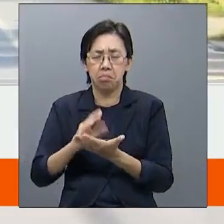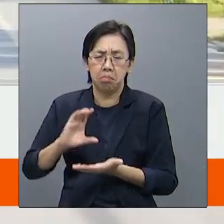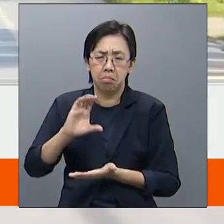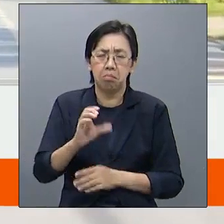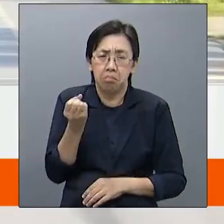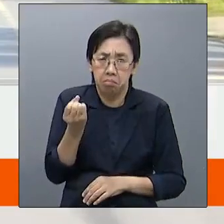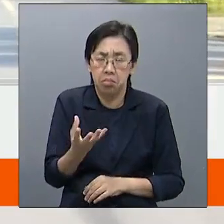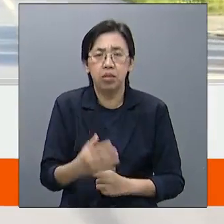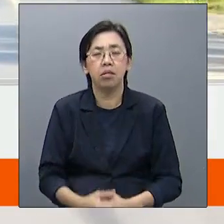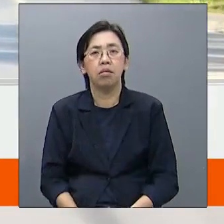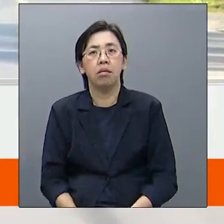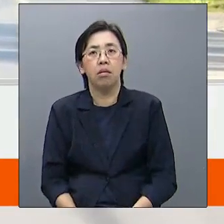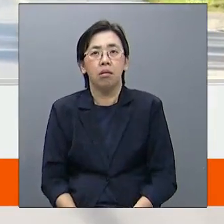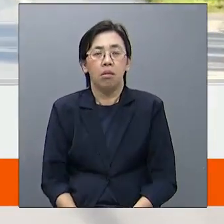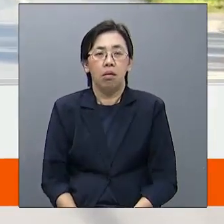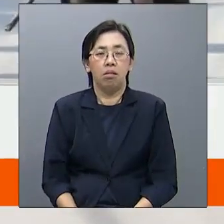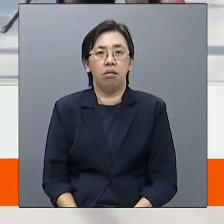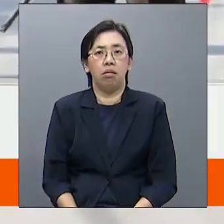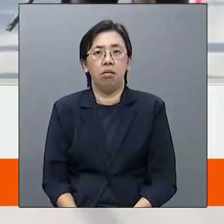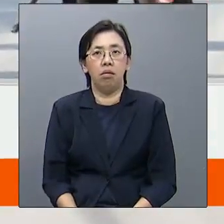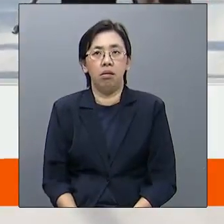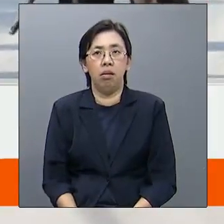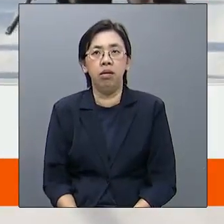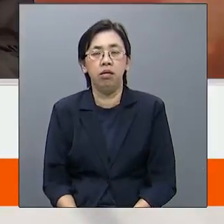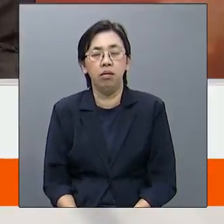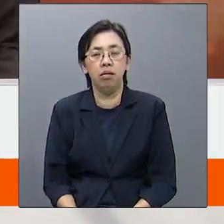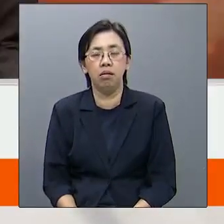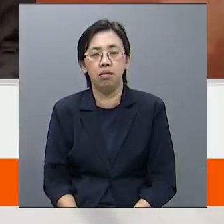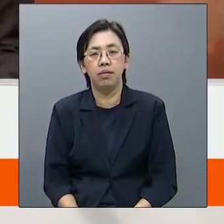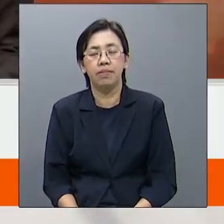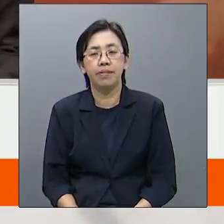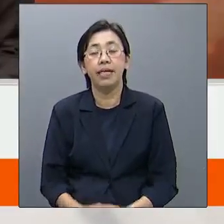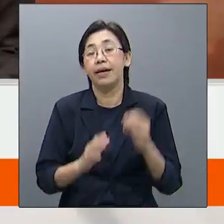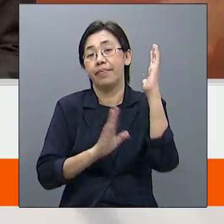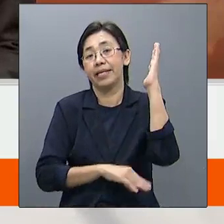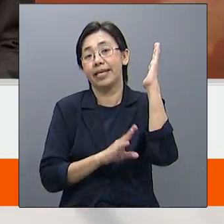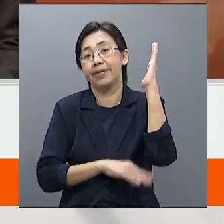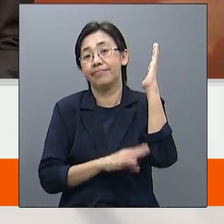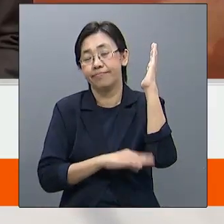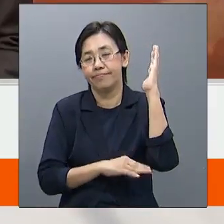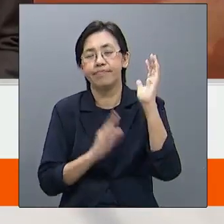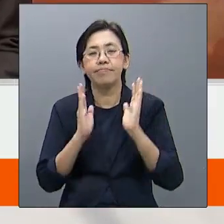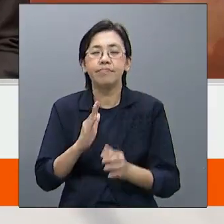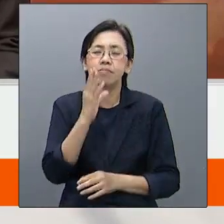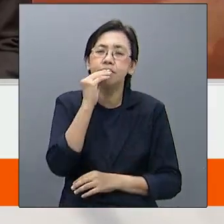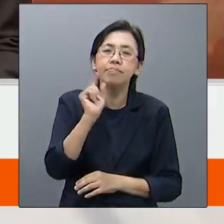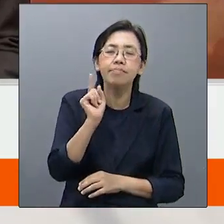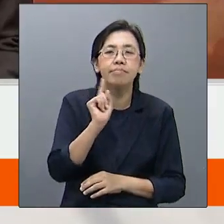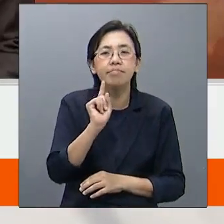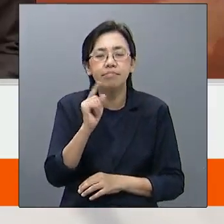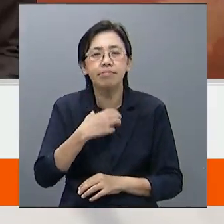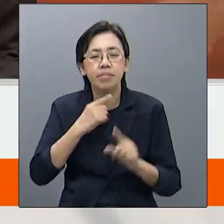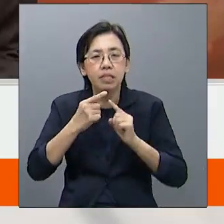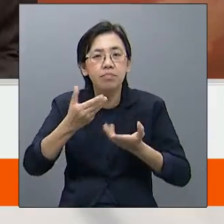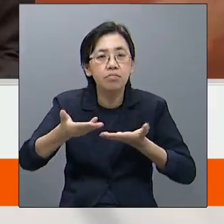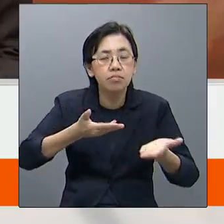ศาค์ครัผมอาจารยทีนี้ในเรื่องของพอพูดถงภากใต้แล้แล หายๆคนกอยากจะให้ เรองการเจรจ